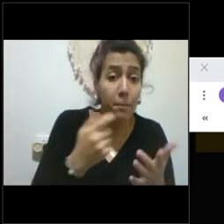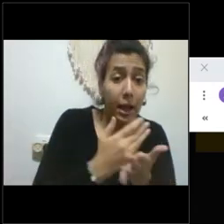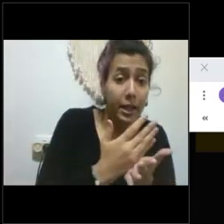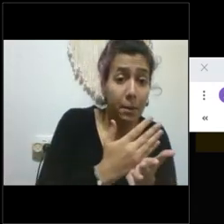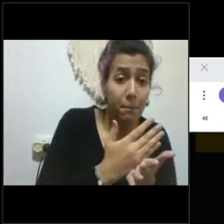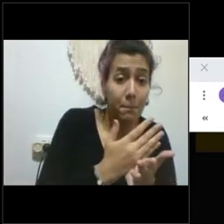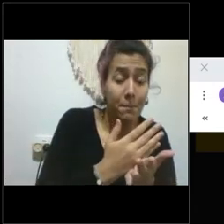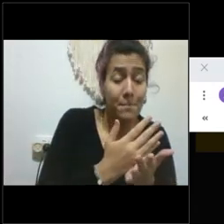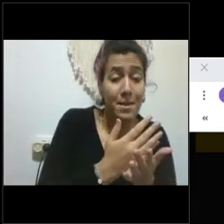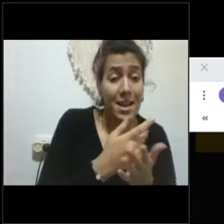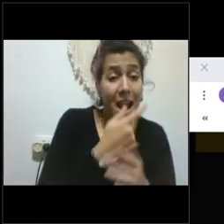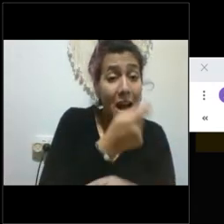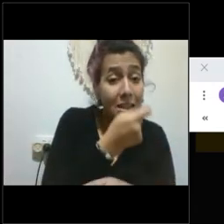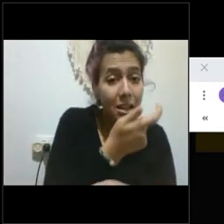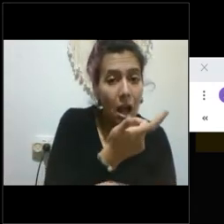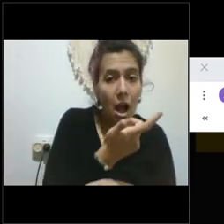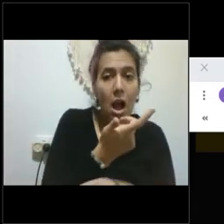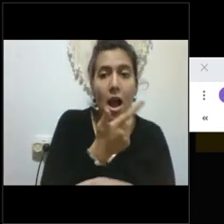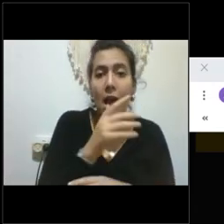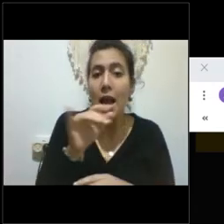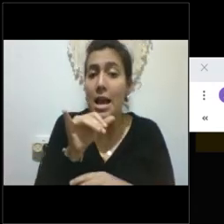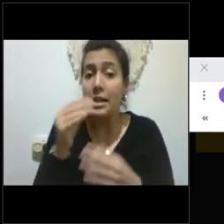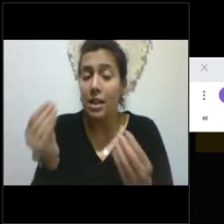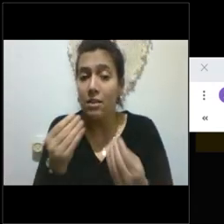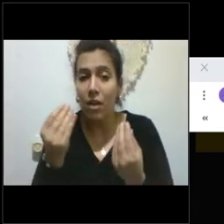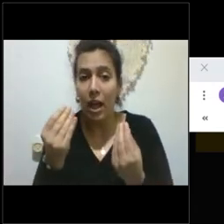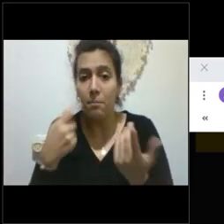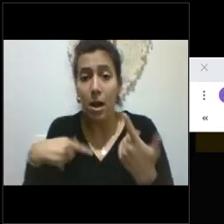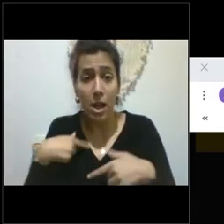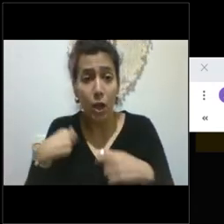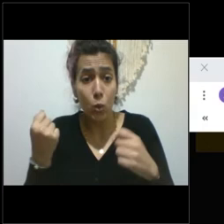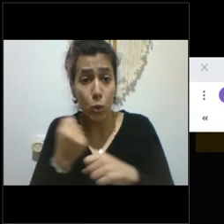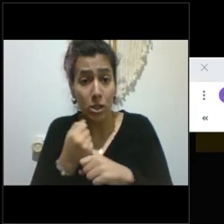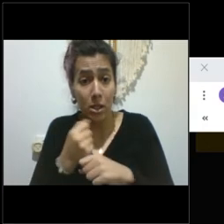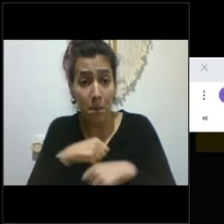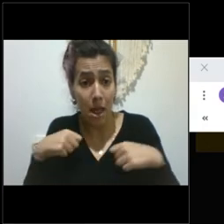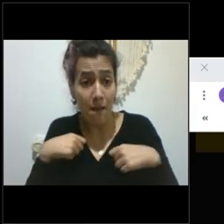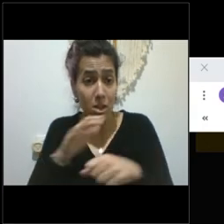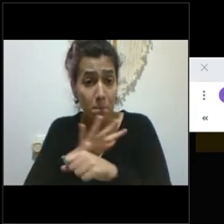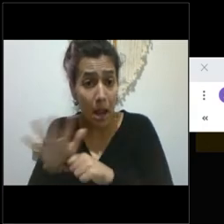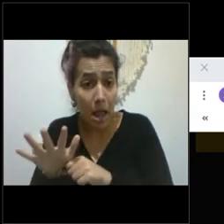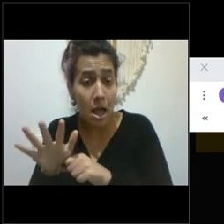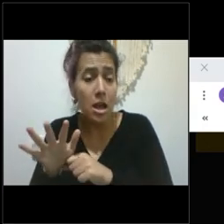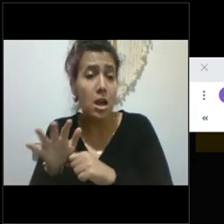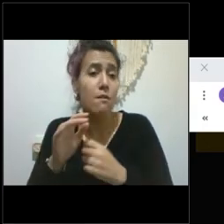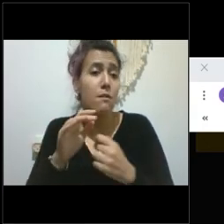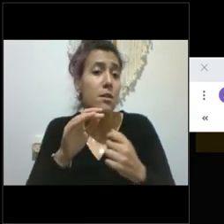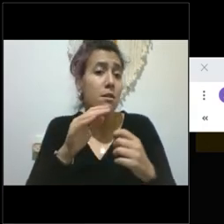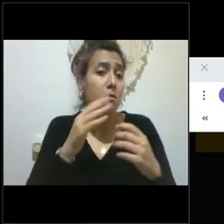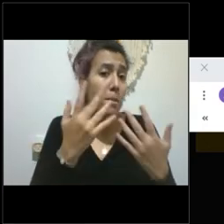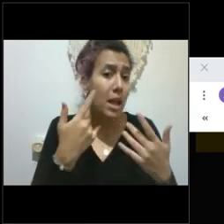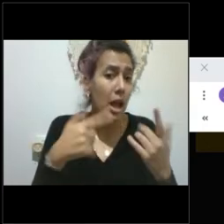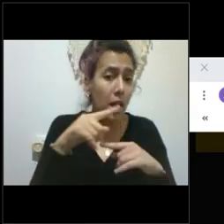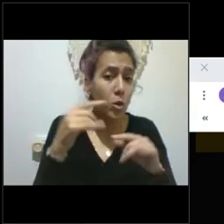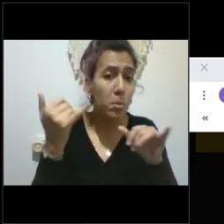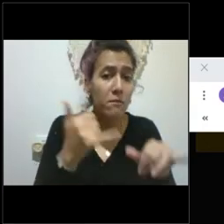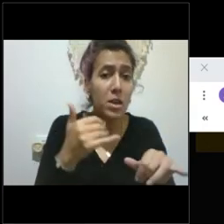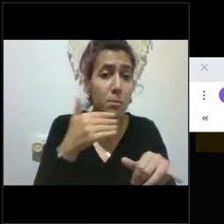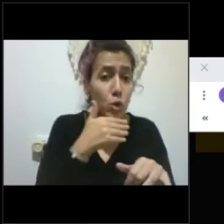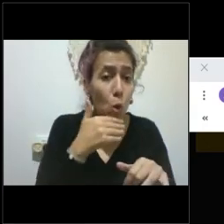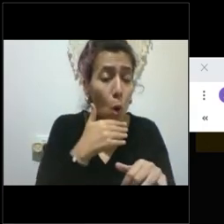רוצים לעשות בצורה מלאה? מתי חשוב לנו להביא סוכן נדל"ן? מתי אנחנו יכולים לעשות את העבודה בעצמנו ולחסוך